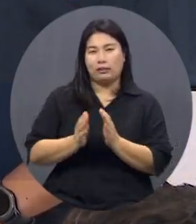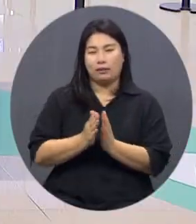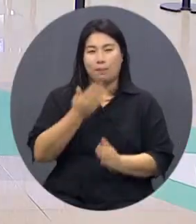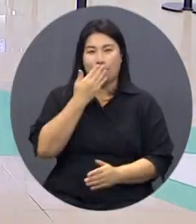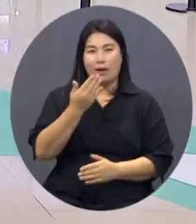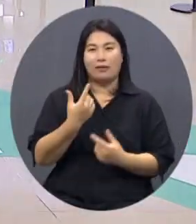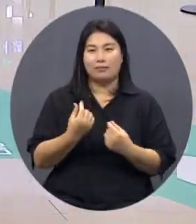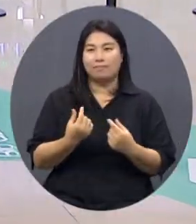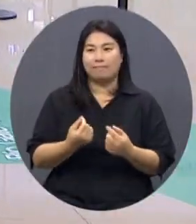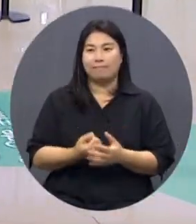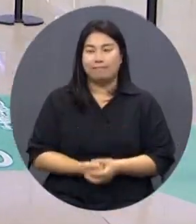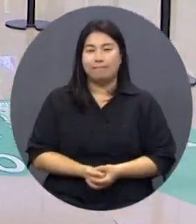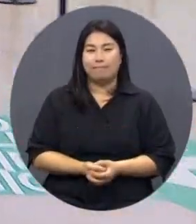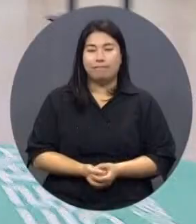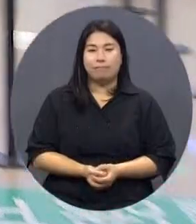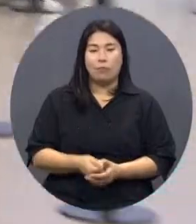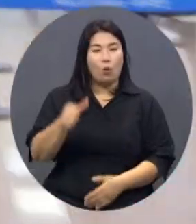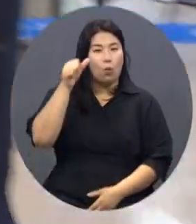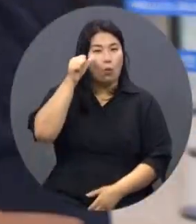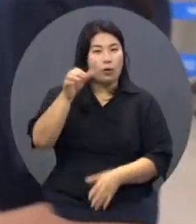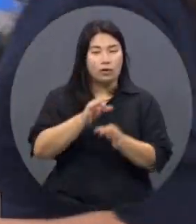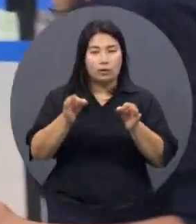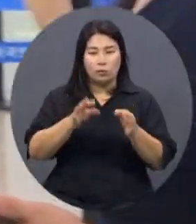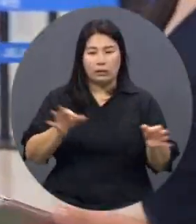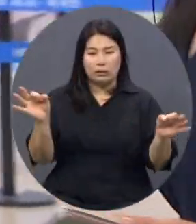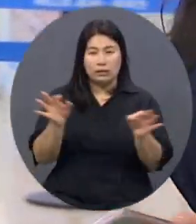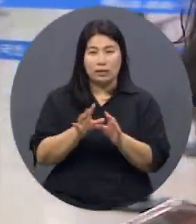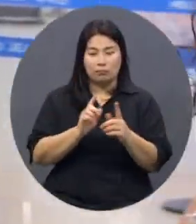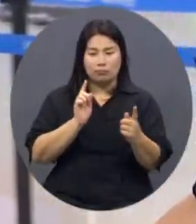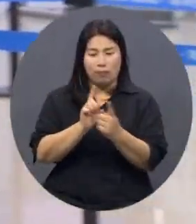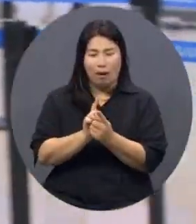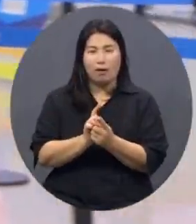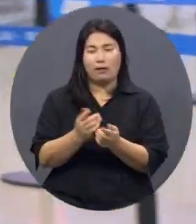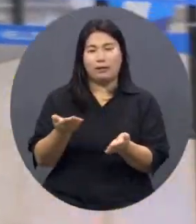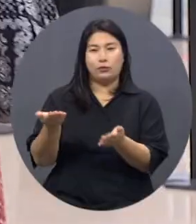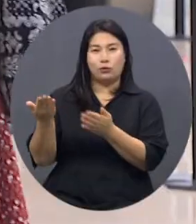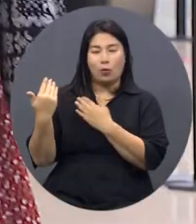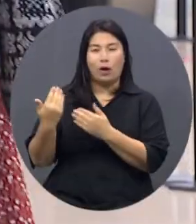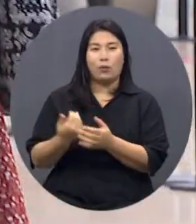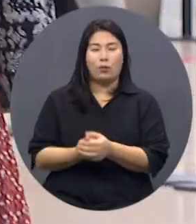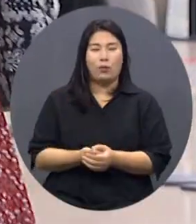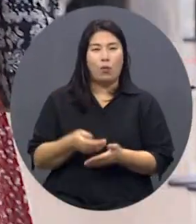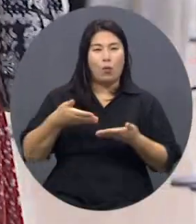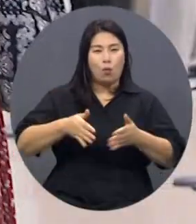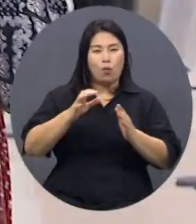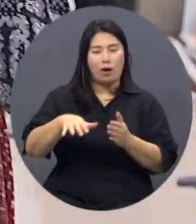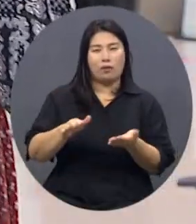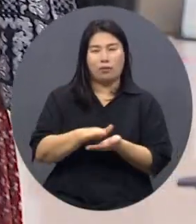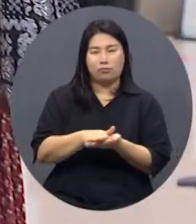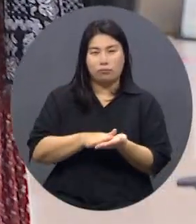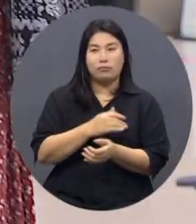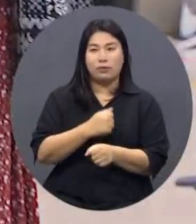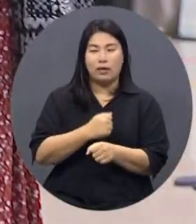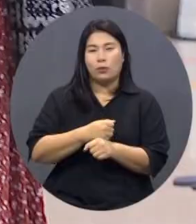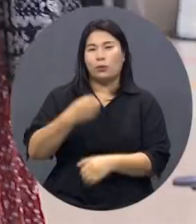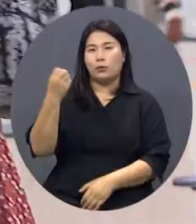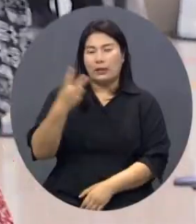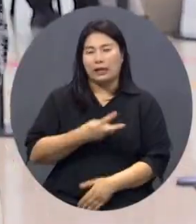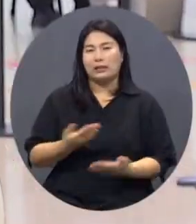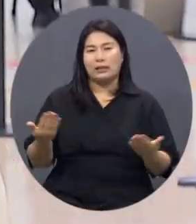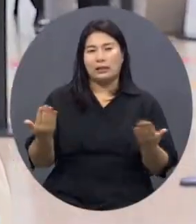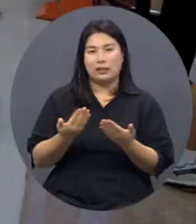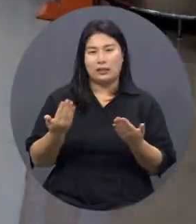같습니다. 닷새 동안의 짧은 만남을 뒤로 한 채 귀성객들은 고향의 정을 가득 안고 다시